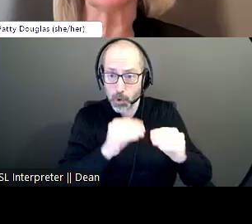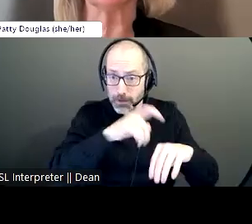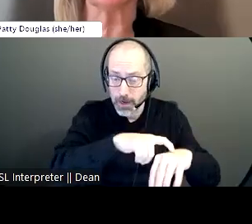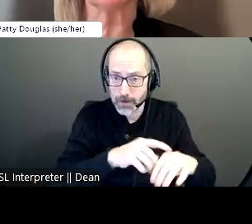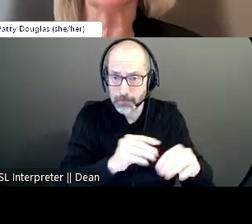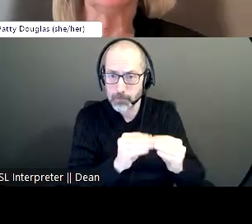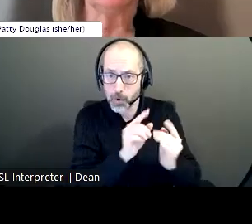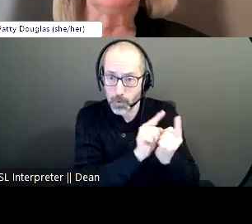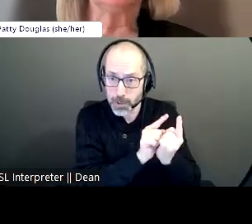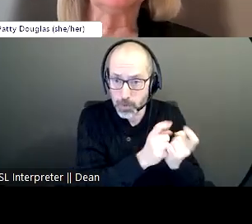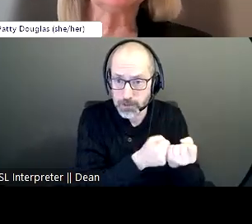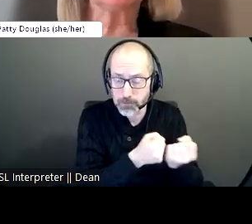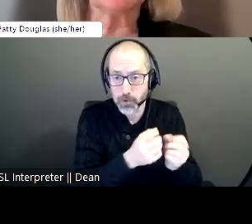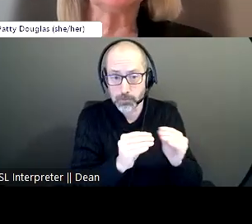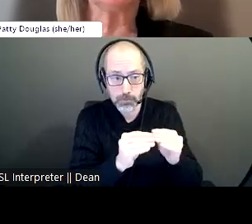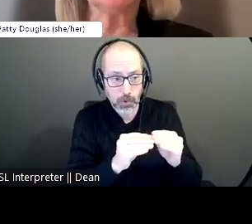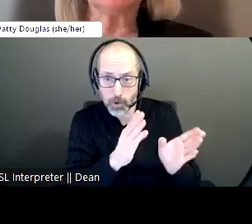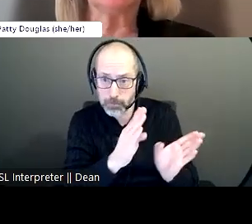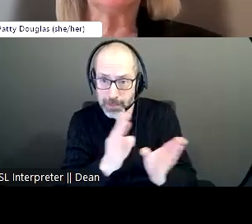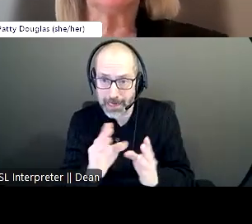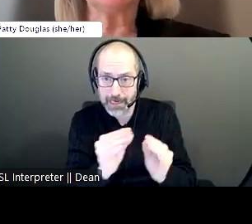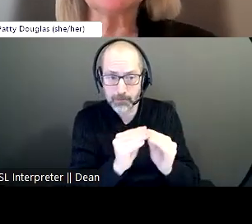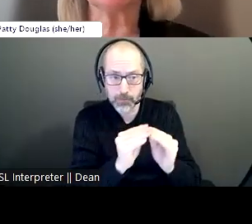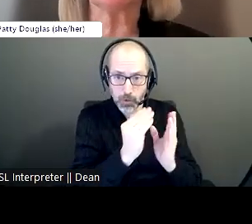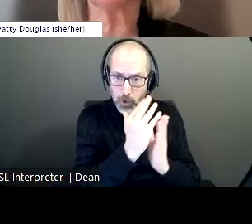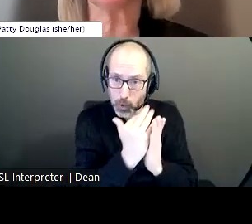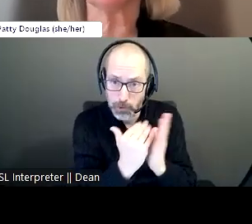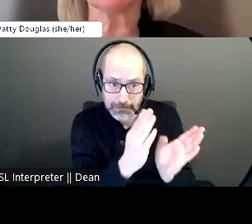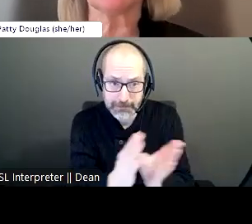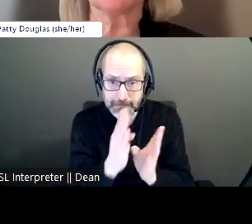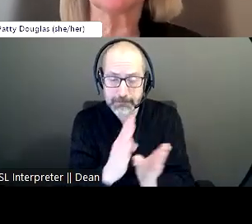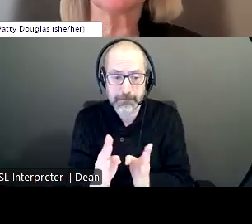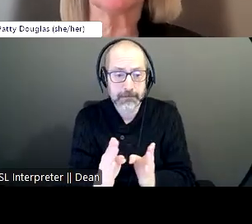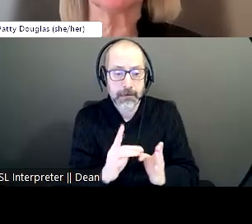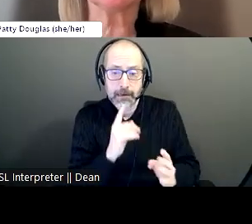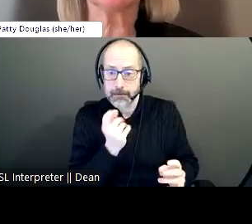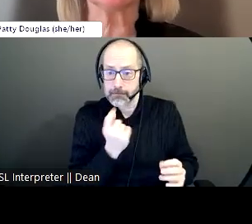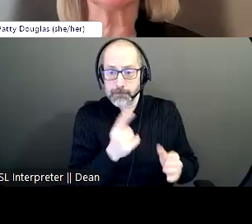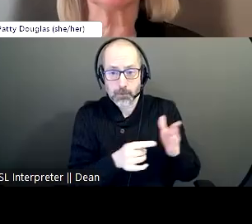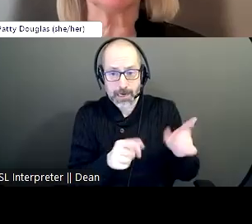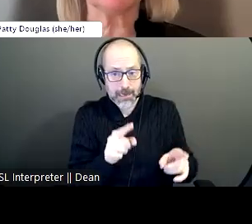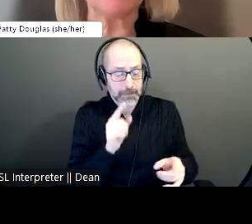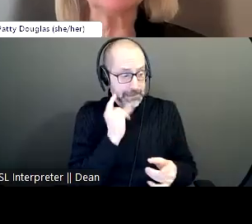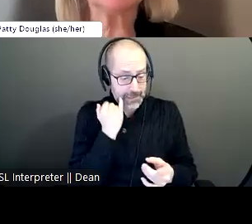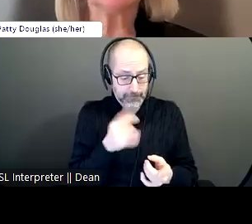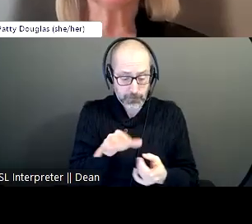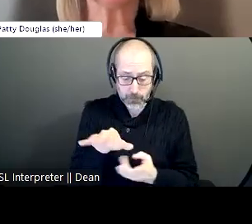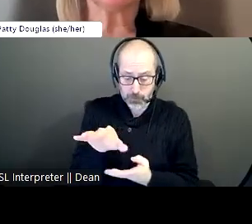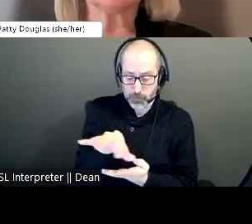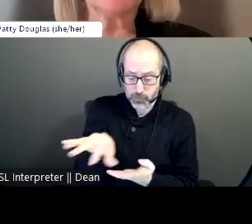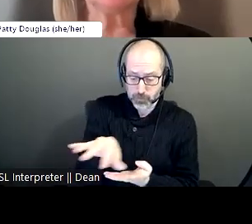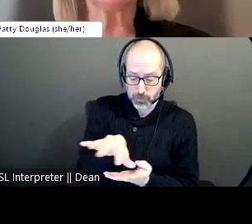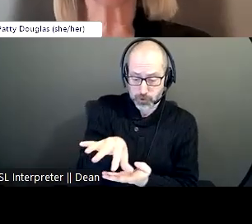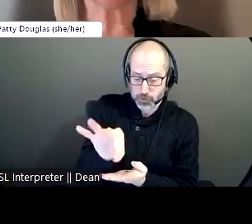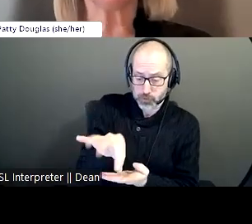peut nécessiter un soutien individuel de la planification. Donc, l'organisation et du temps nécessaire pour ça,